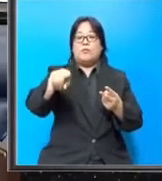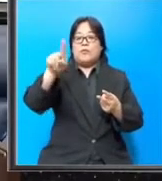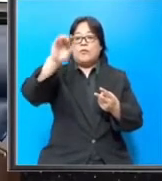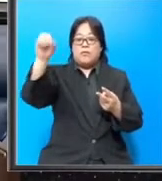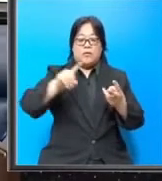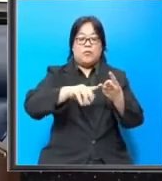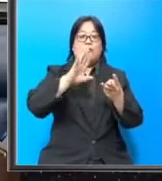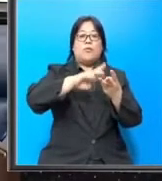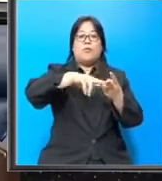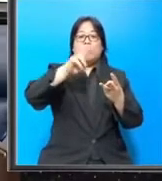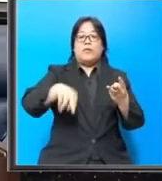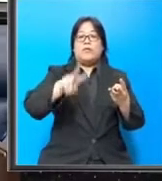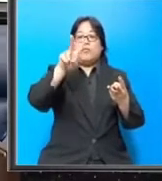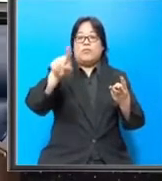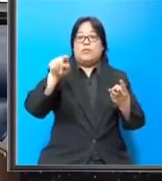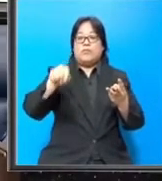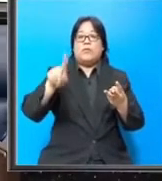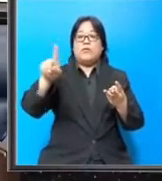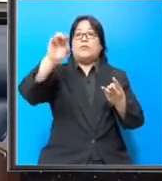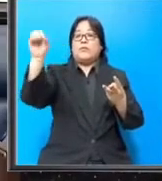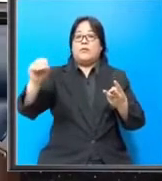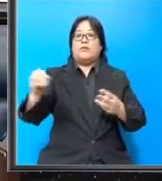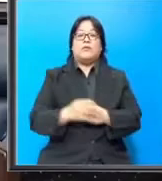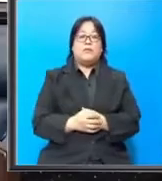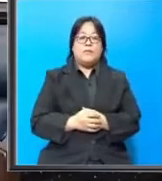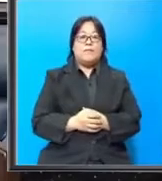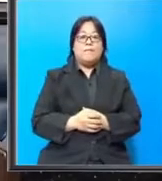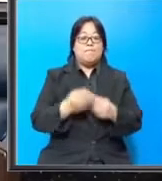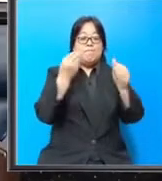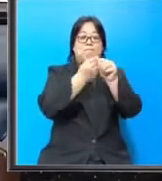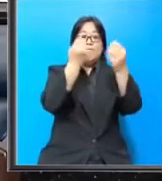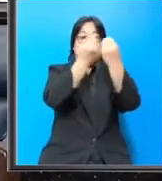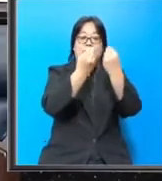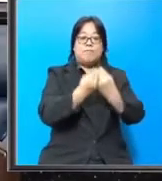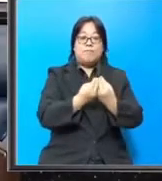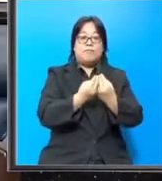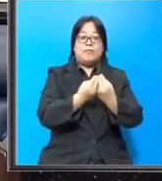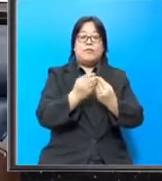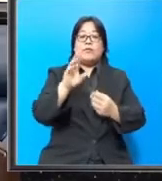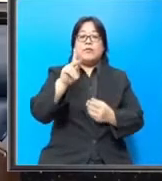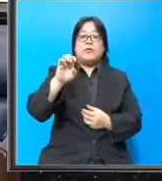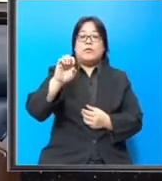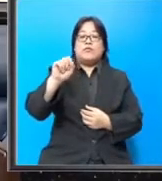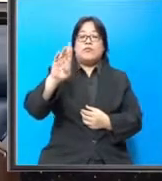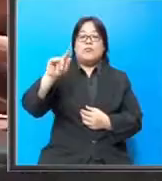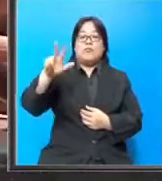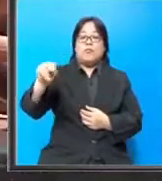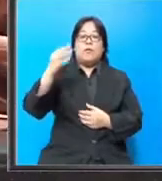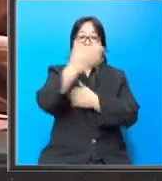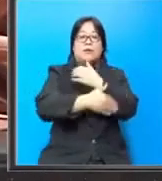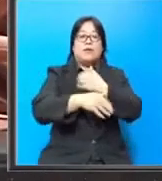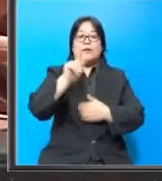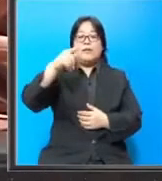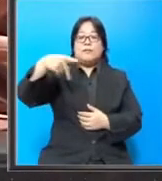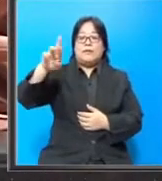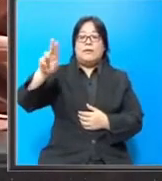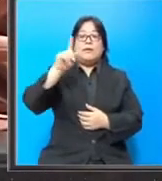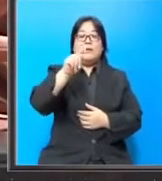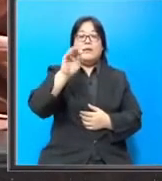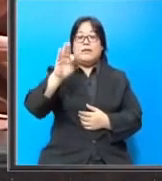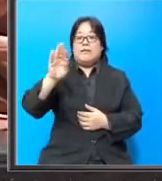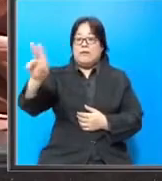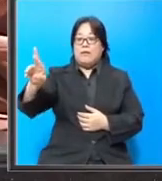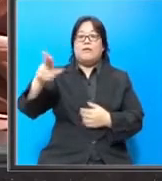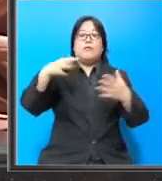100 dan pendidikan rendah 28100 kadar kutlah jumlah kesuburan negaro poodle TV ad di Eva